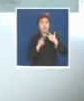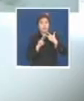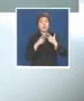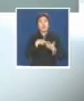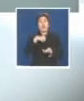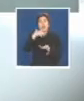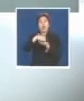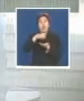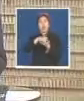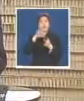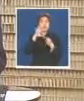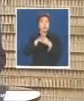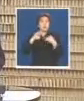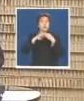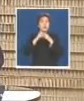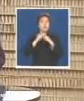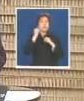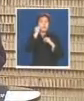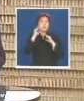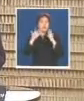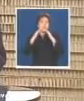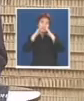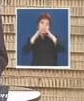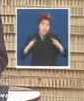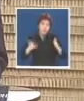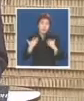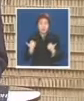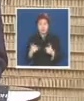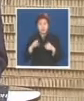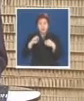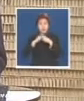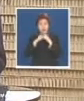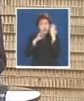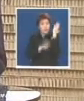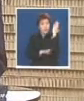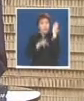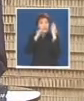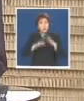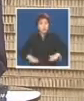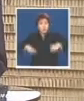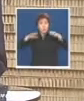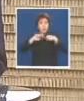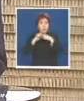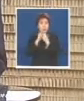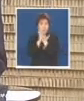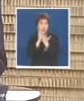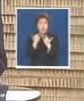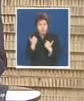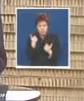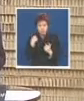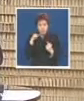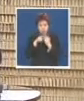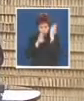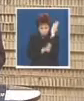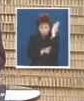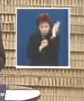ดวันนี้ก็คือปัญหาในเรื่องที่อยู่อาศัยครับขณะนี้สถานการณ์นั้นคลี่คลายไปมากแล้วนะครับจะเหลือพื้นที่อย่างเช่นที่ปากพนังกับที่สุราษฎร์